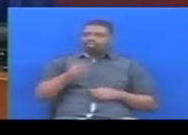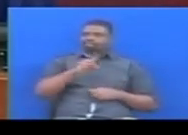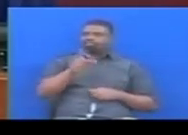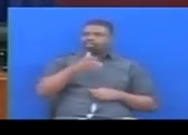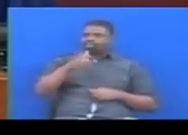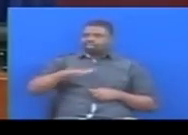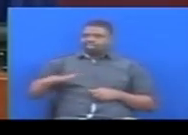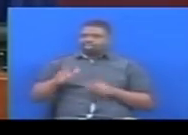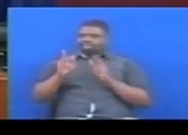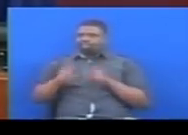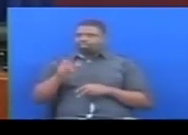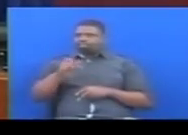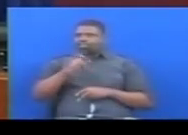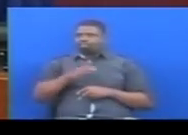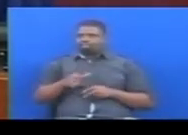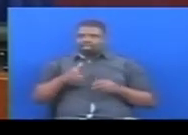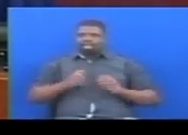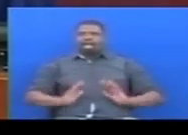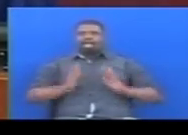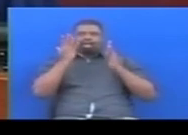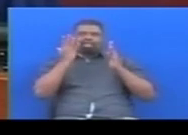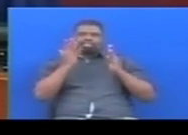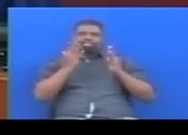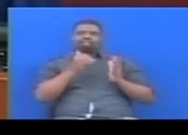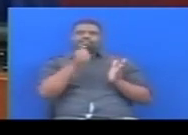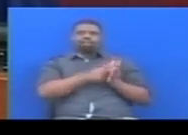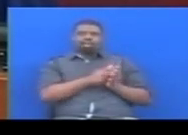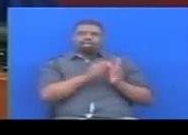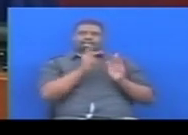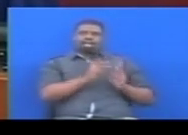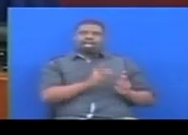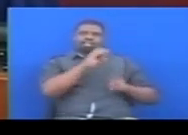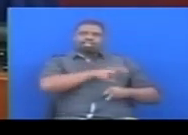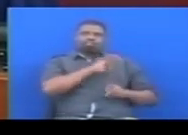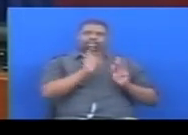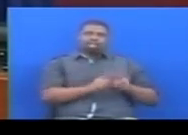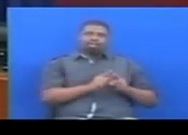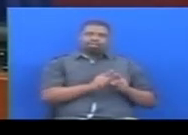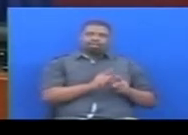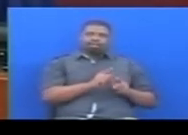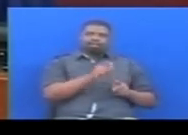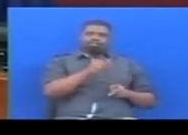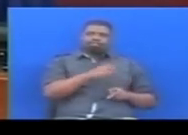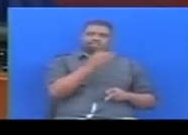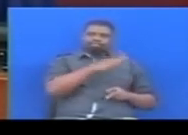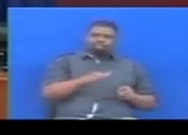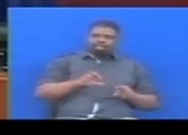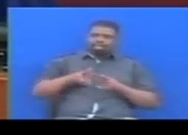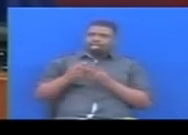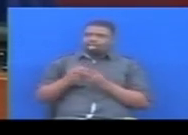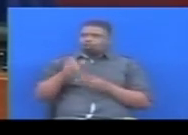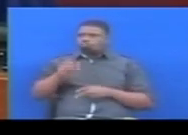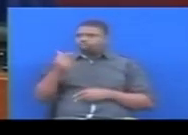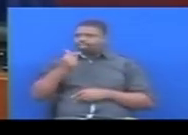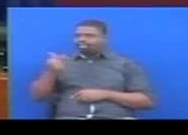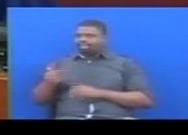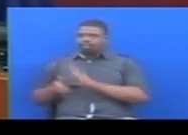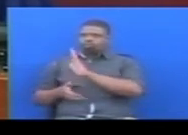ni Mzanzibari anayeishi bara anaajiriwa kama Mzanzibari au kama Mtanzania? Sasa maana